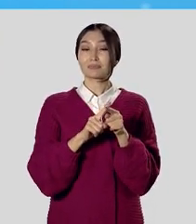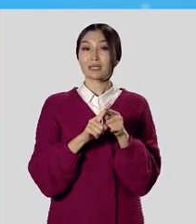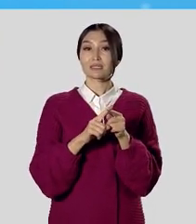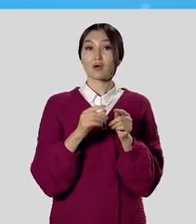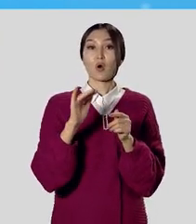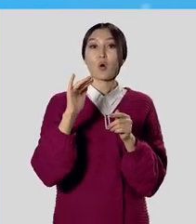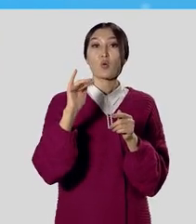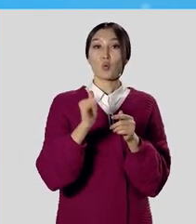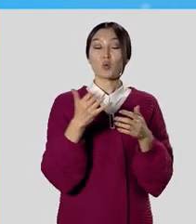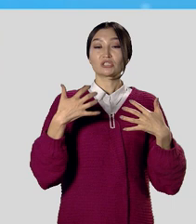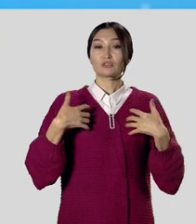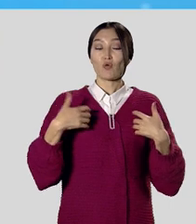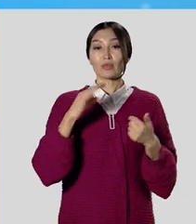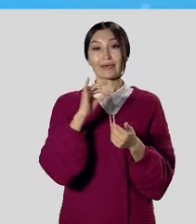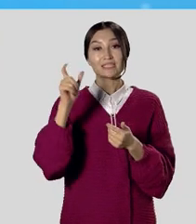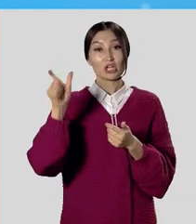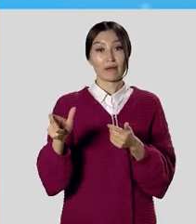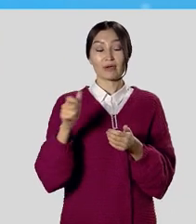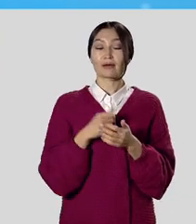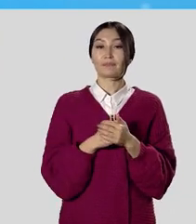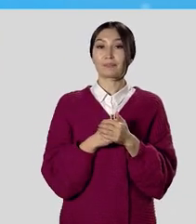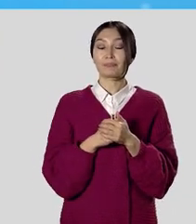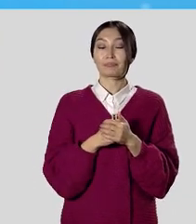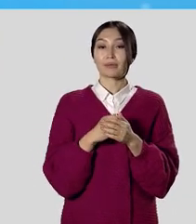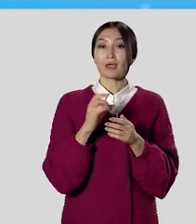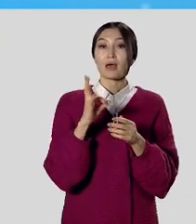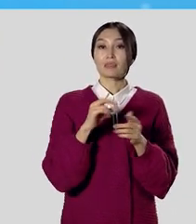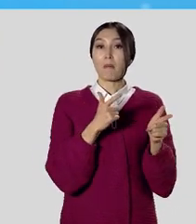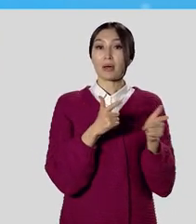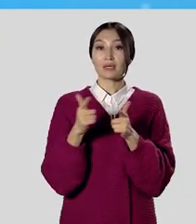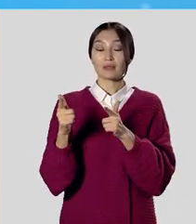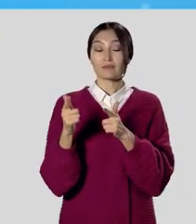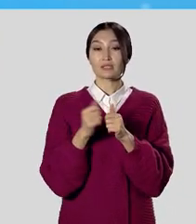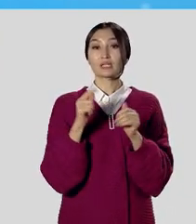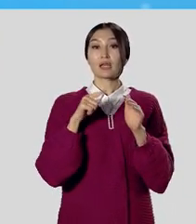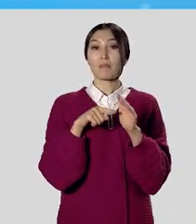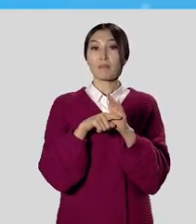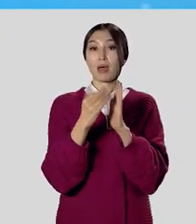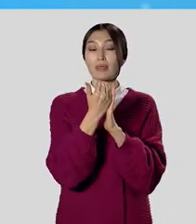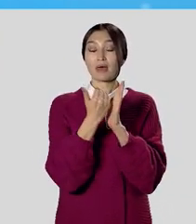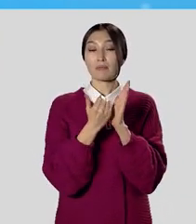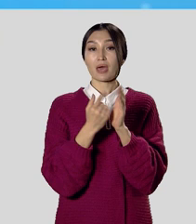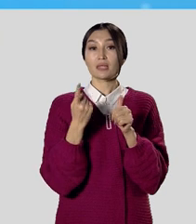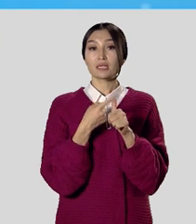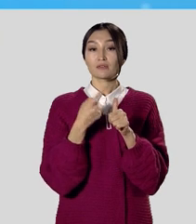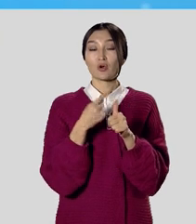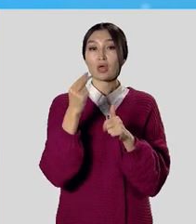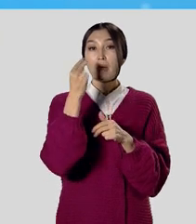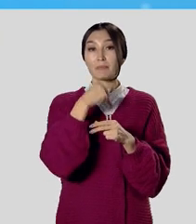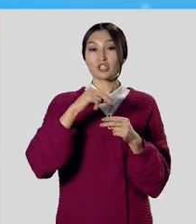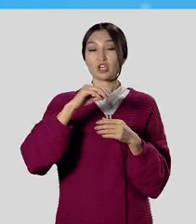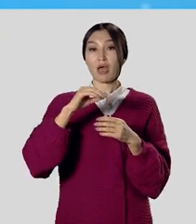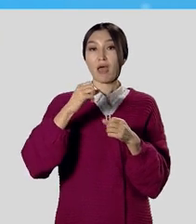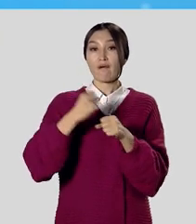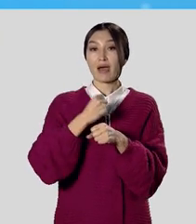процессов у животных и человека. На подготовительном этапе, его еще называют